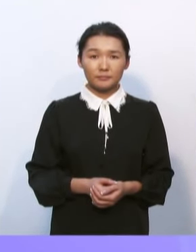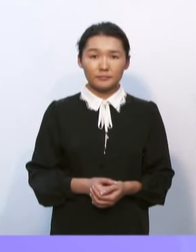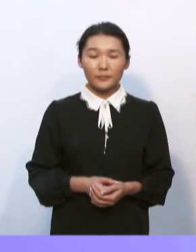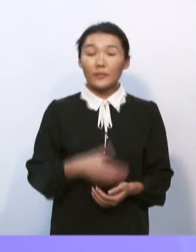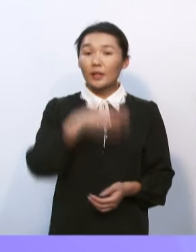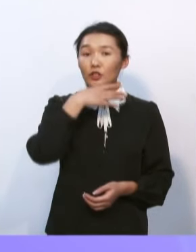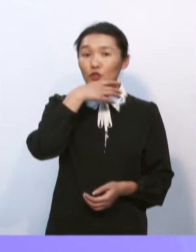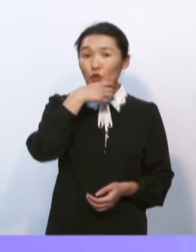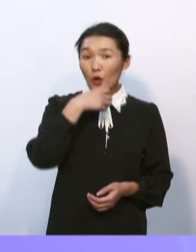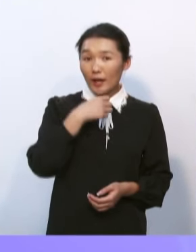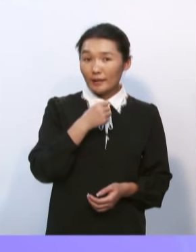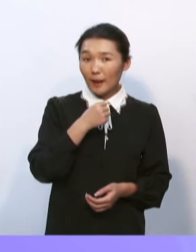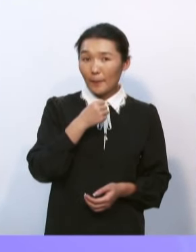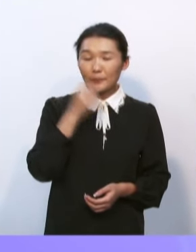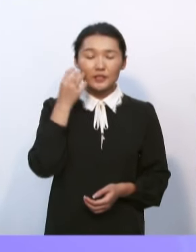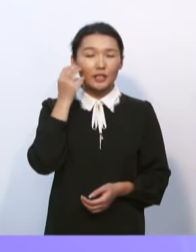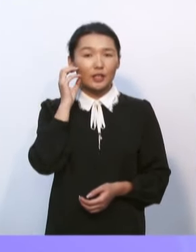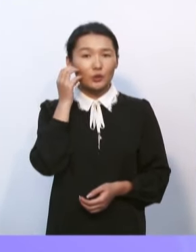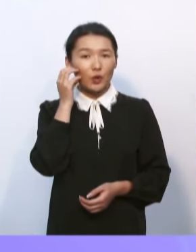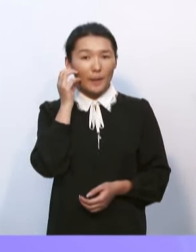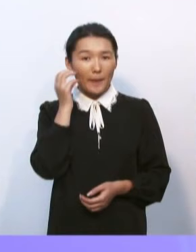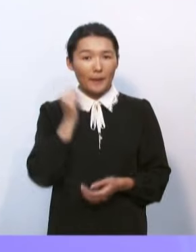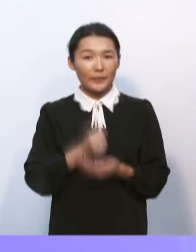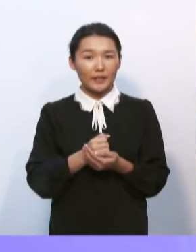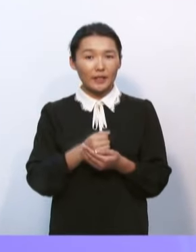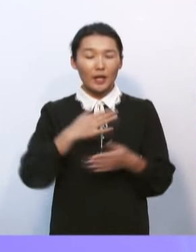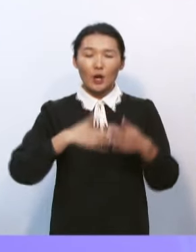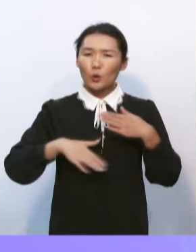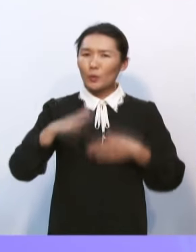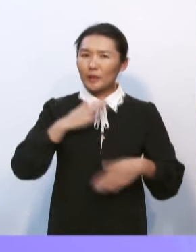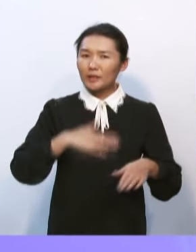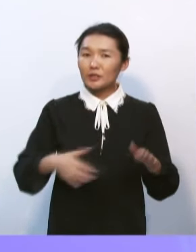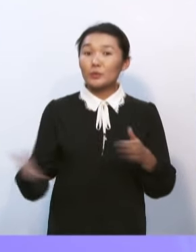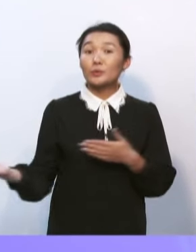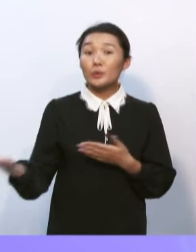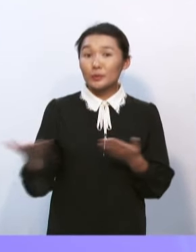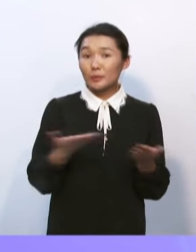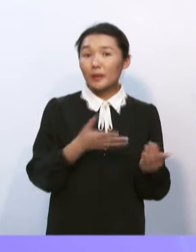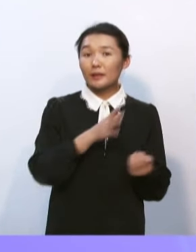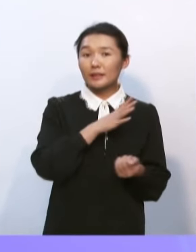Чоң атам жана чоң апамды кубанычтуу тосуп алдык.